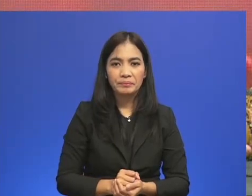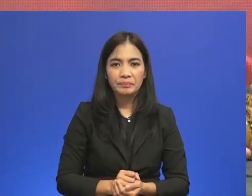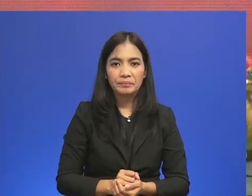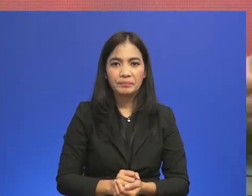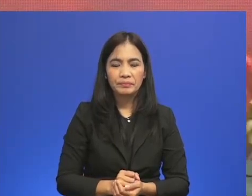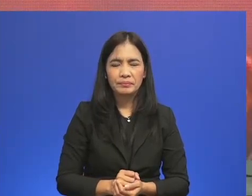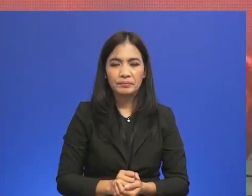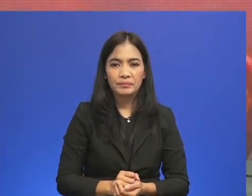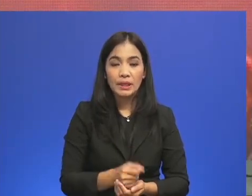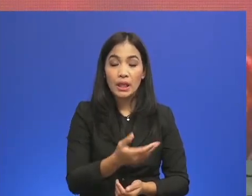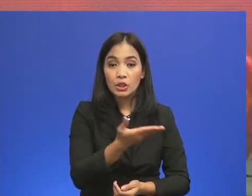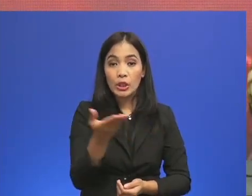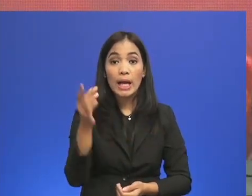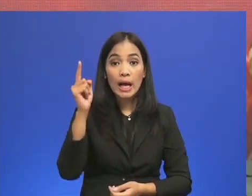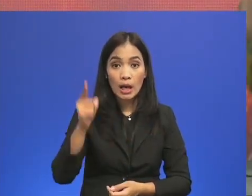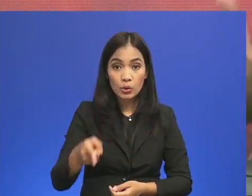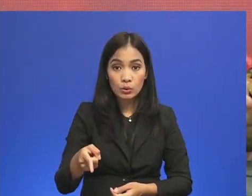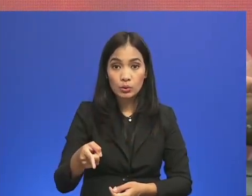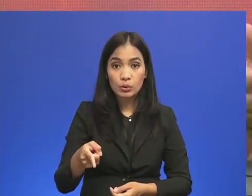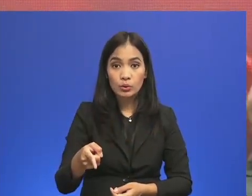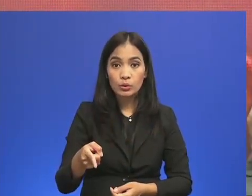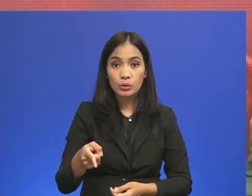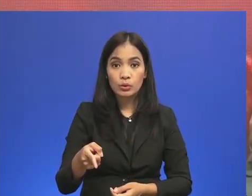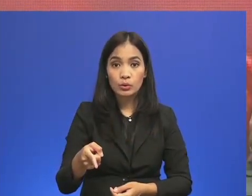jadi saudara juga harus